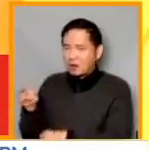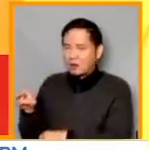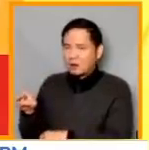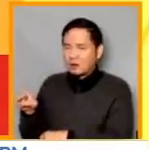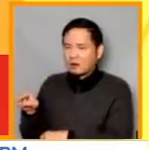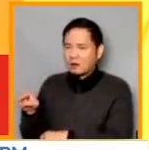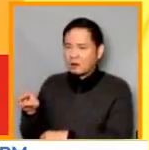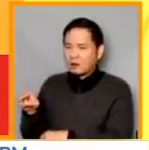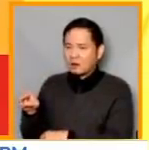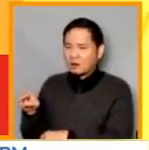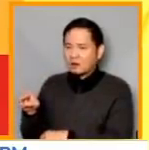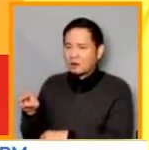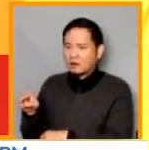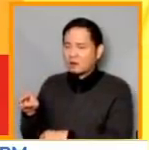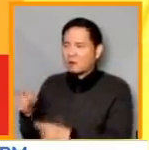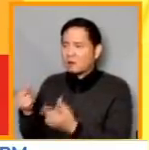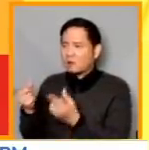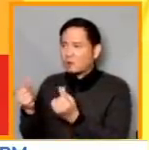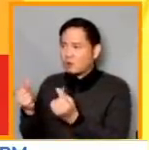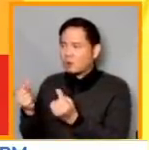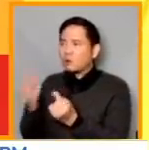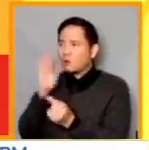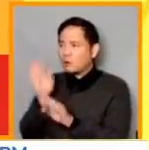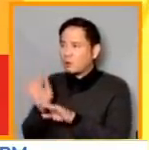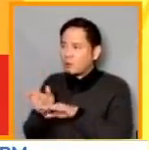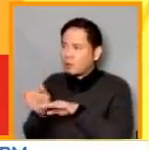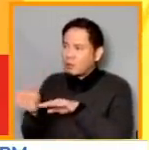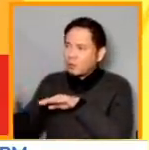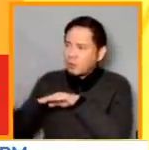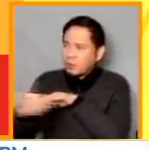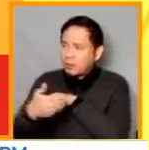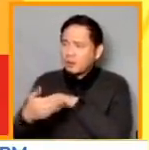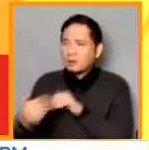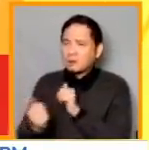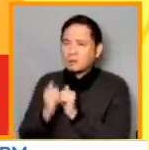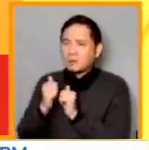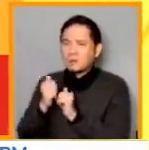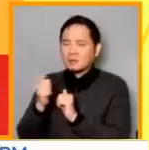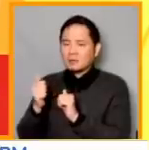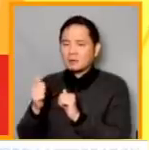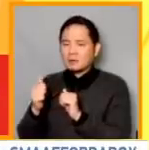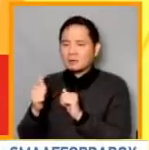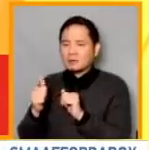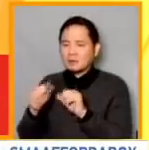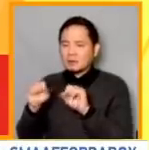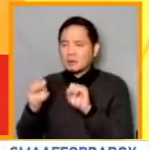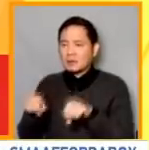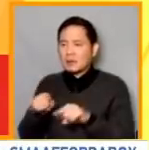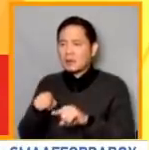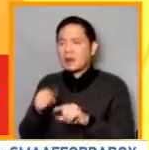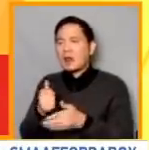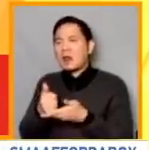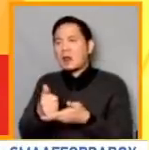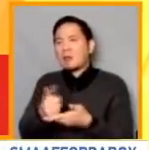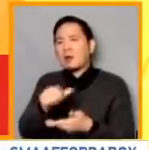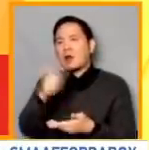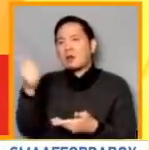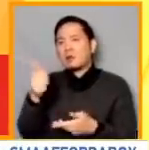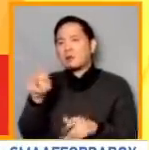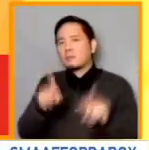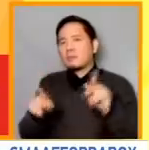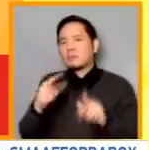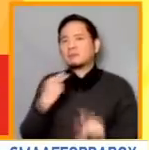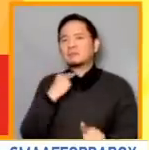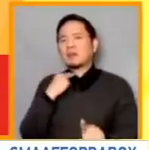mag-u-turn dito sa may Doña Carmen para maikita itong mga pasahero na na-stranded. Kasi hindi makumpensate